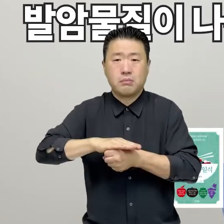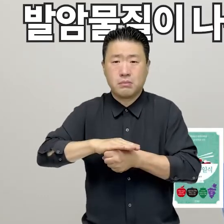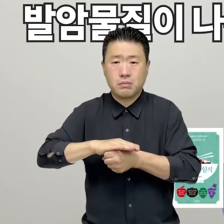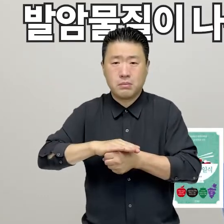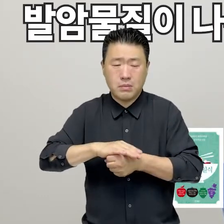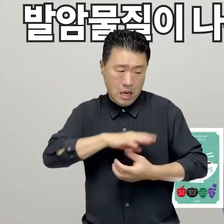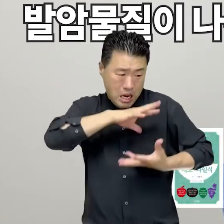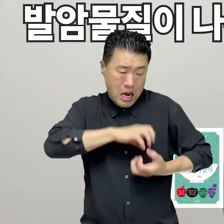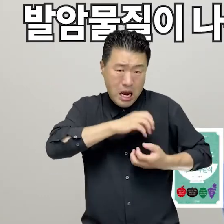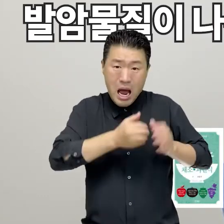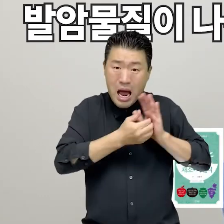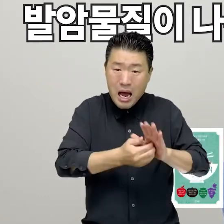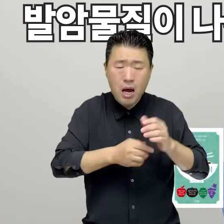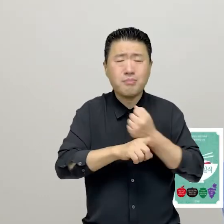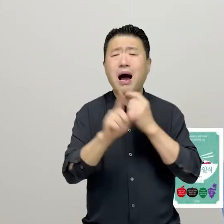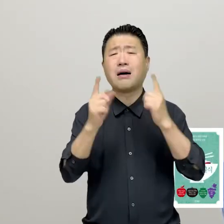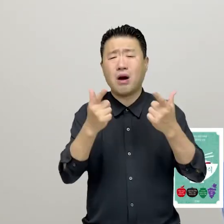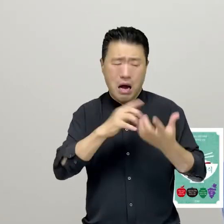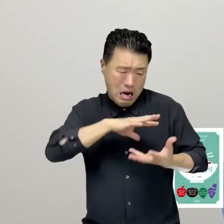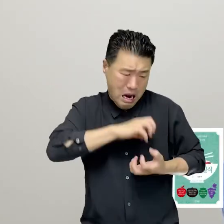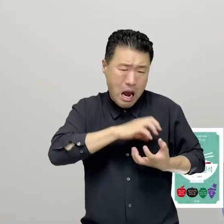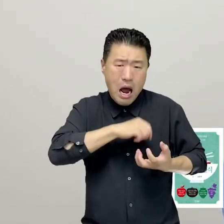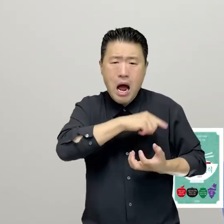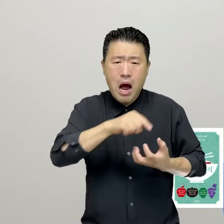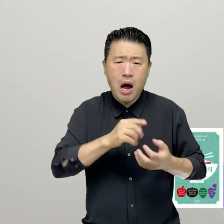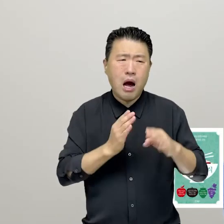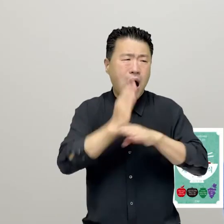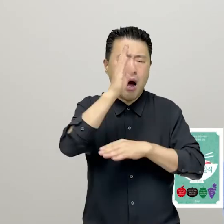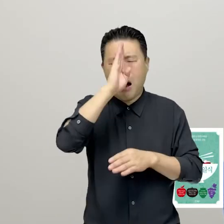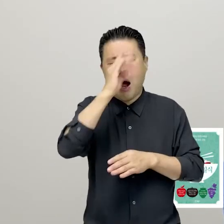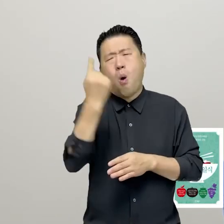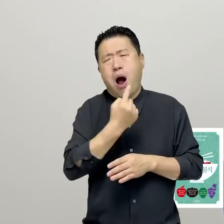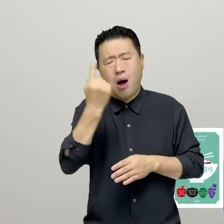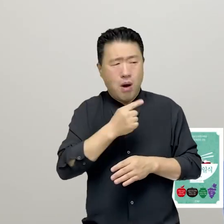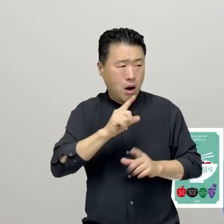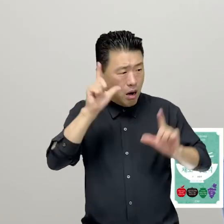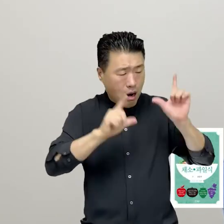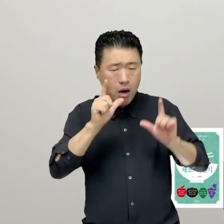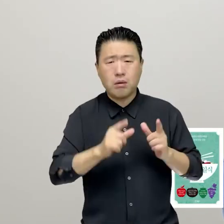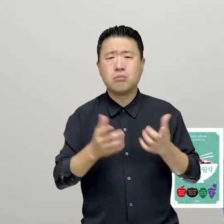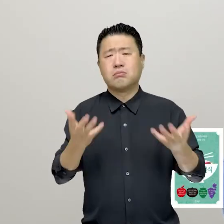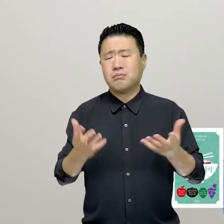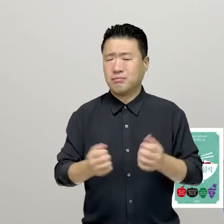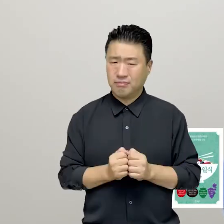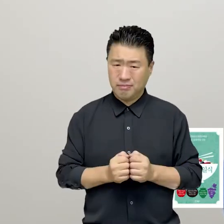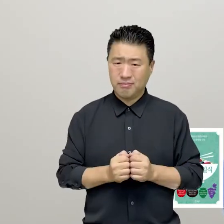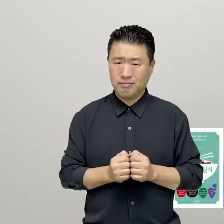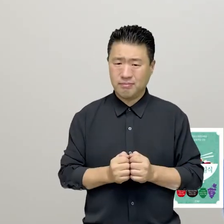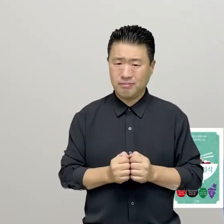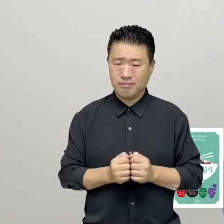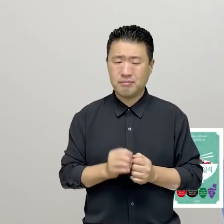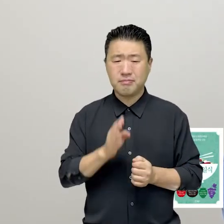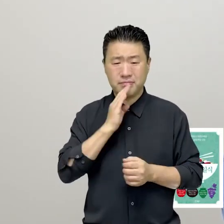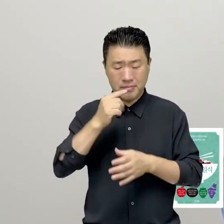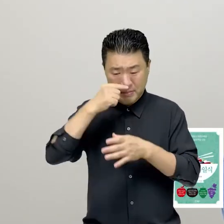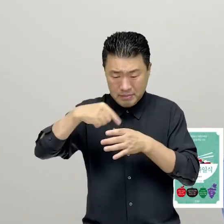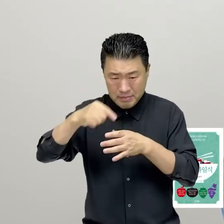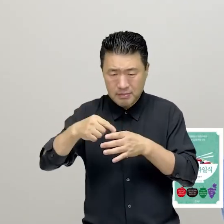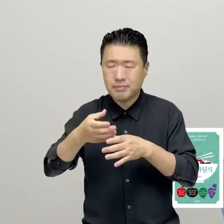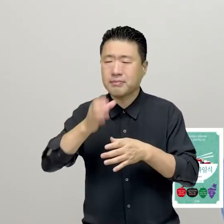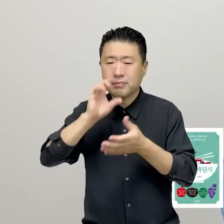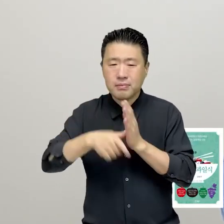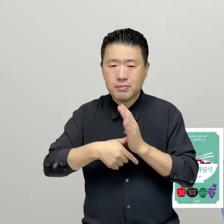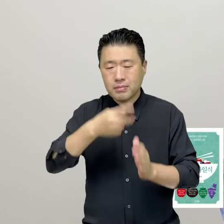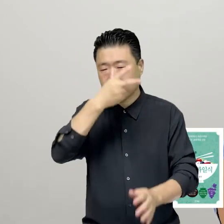해서 심장병을 예방하는 게 아니라 결국에는 심장병을 갖고 오게 하는 결과도 갖고 옵니다. 즉